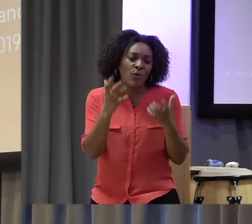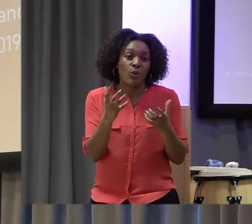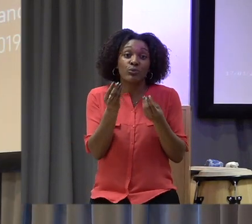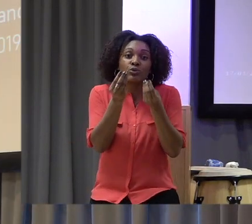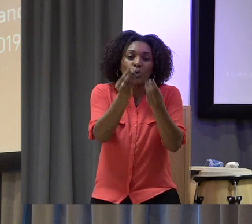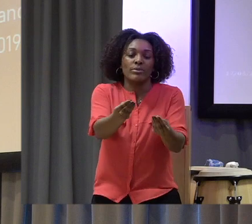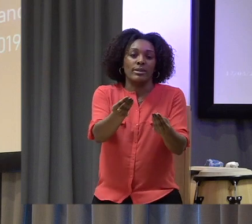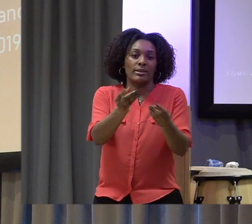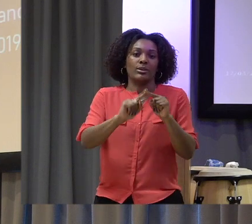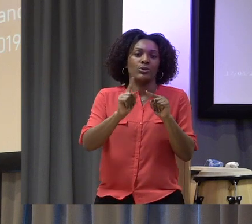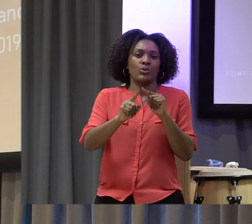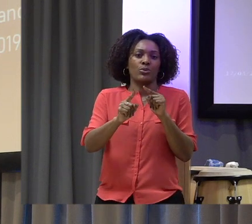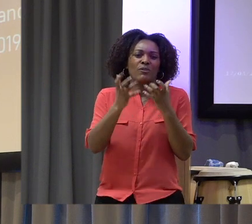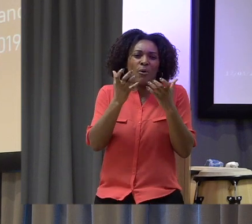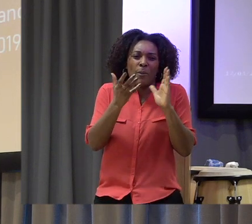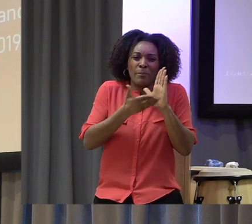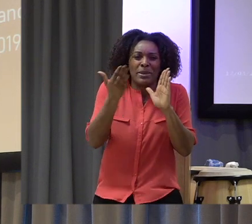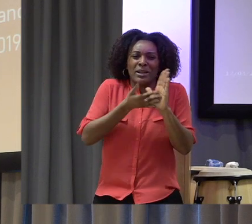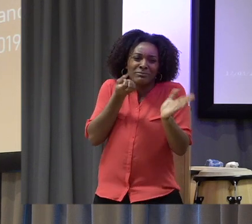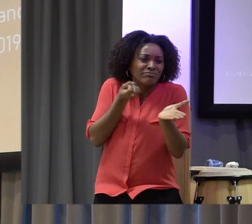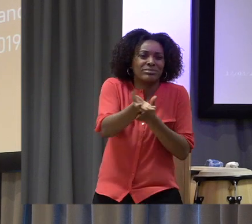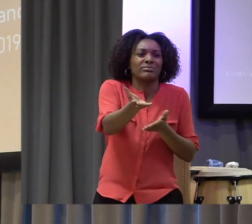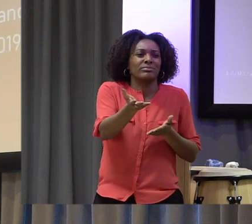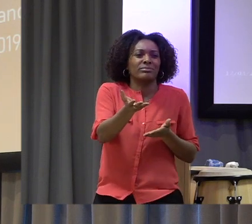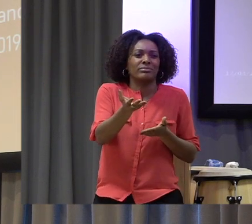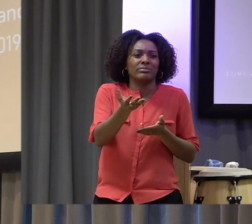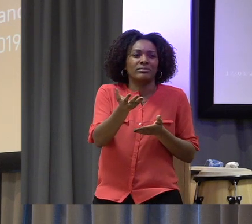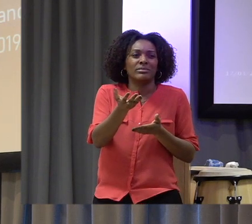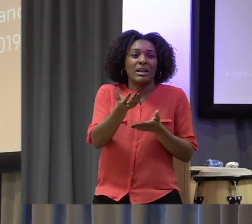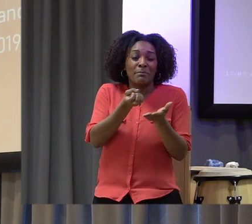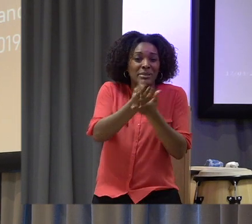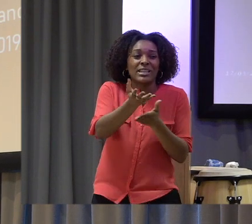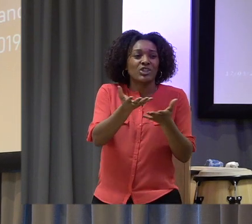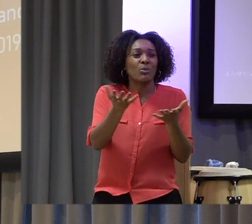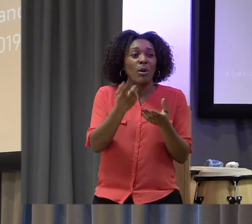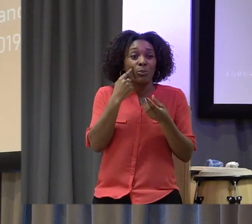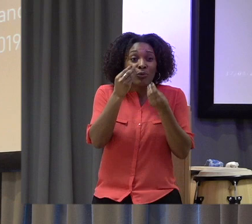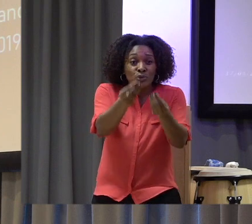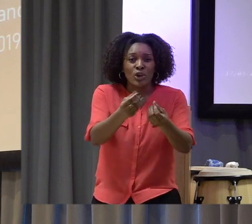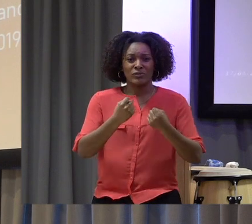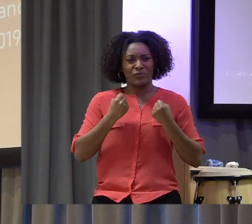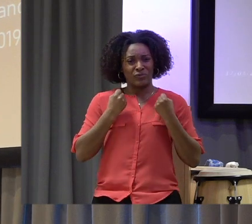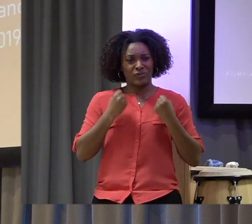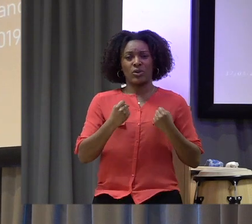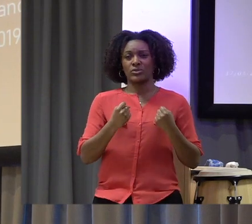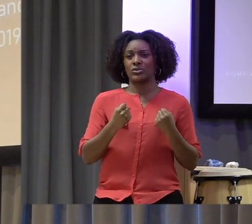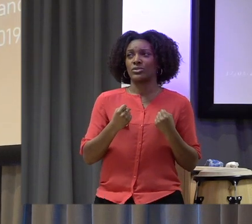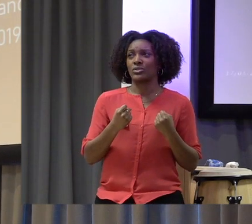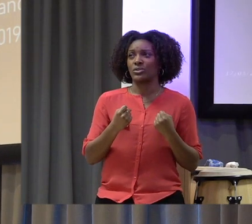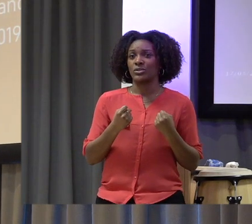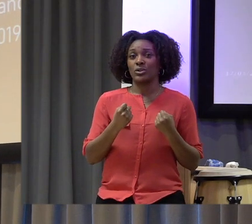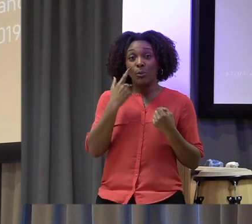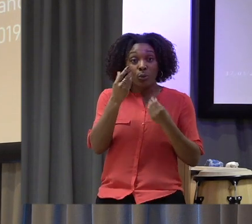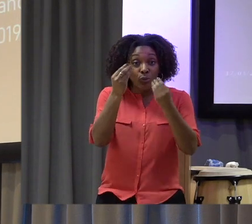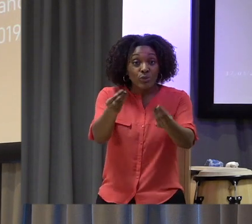le message de sa parole ce matin. Un message qui est là pour nous fortifier, pour nous